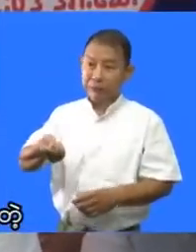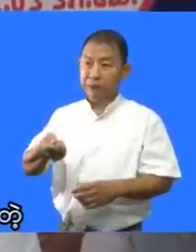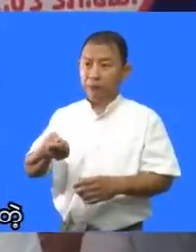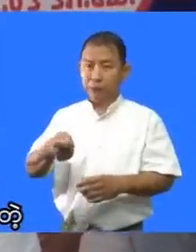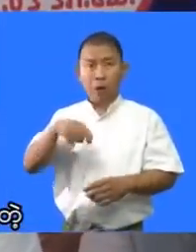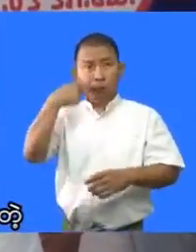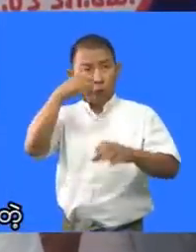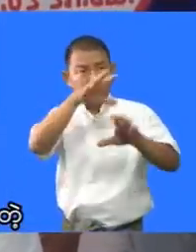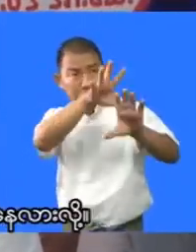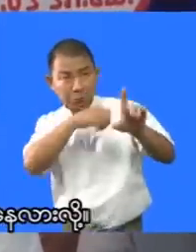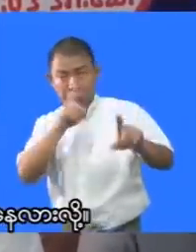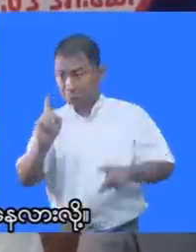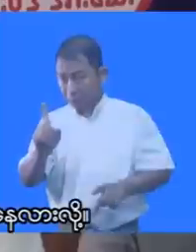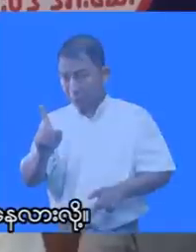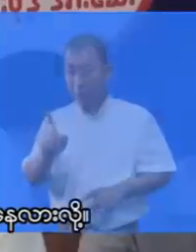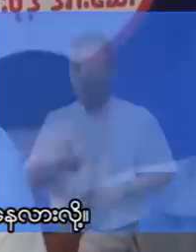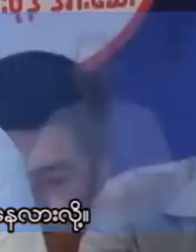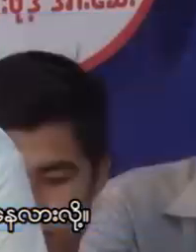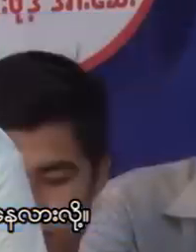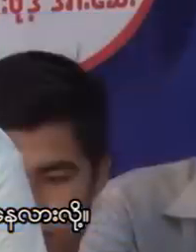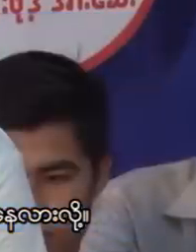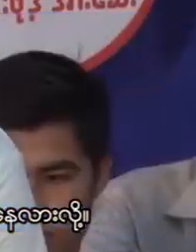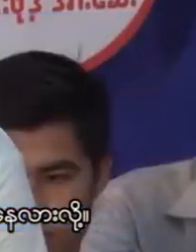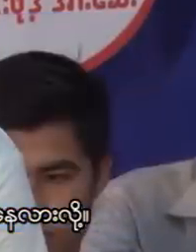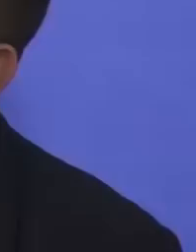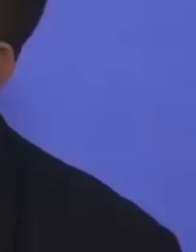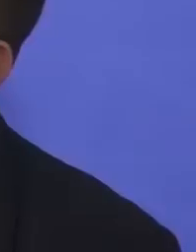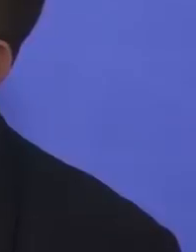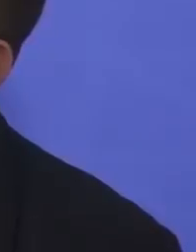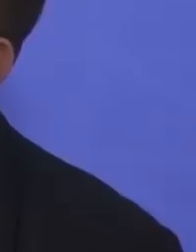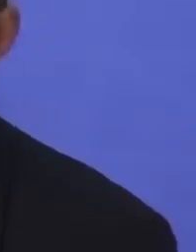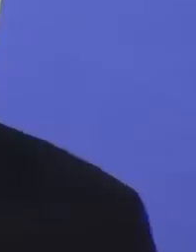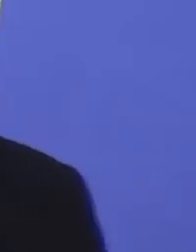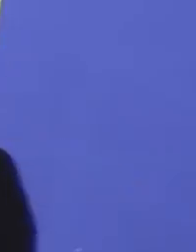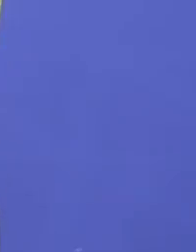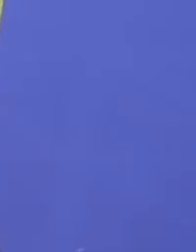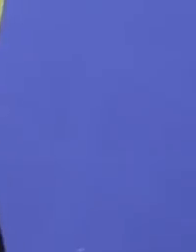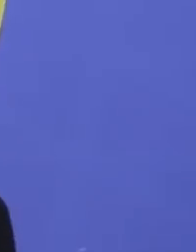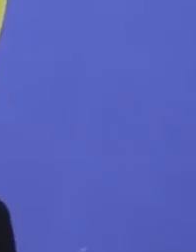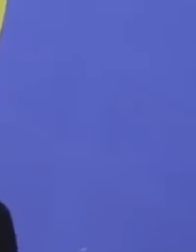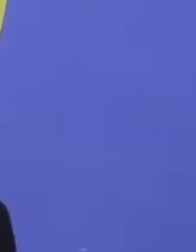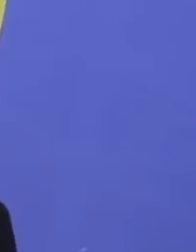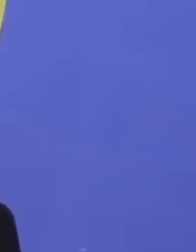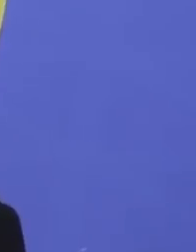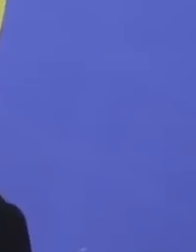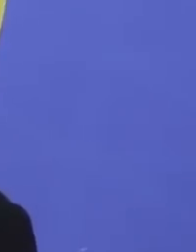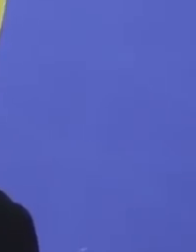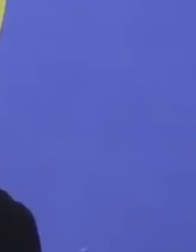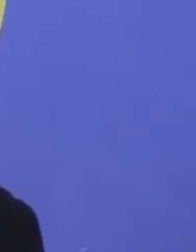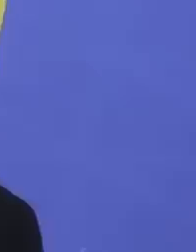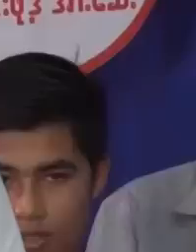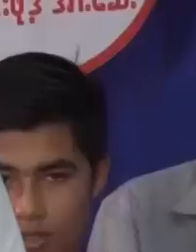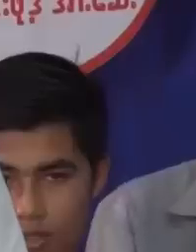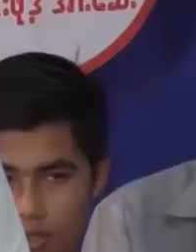မိတာပေါ့လောဆယ်ဖြစ်နေတဲ့ဓာတ်မှုတွေကကျွန်တော်ရုပ်ရှင်တွေမှာသက်ဆိုင်နေတာလို ့ပစိန်နဲ့ခုတ်တက်လိုက်တယ်လို့ဓာတ်နဲ့